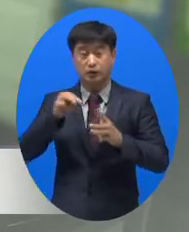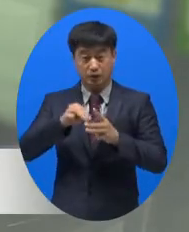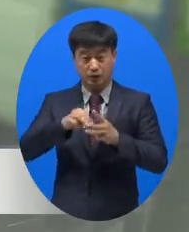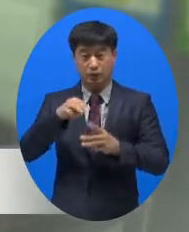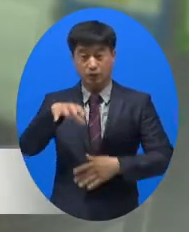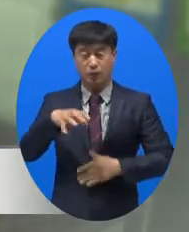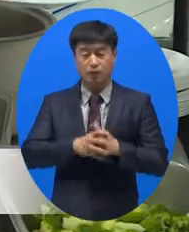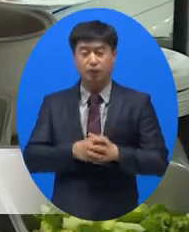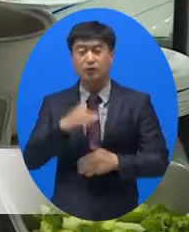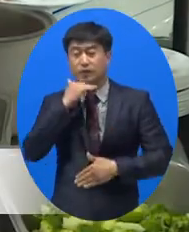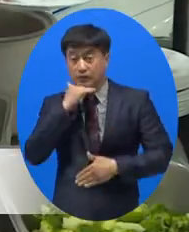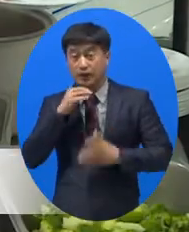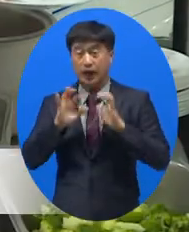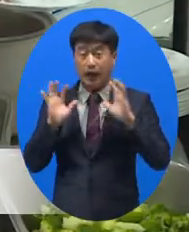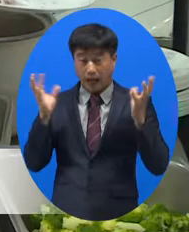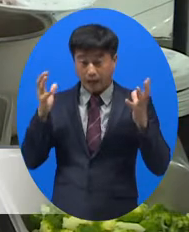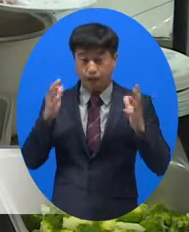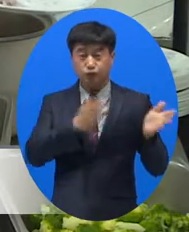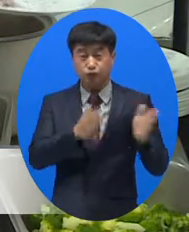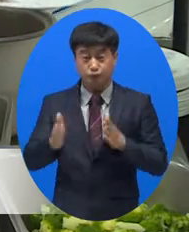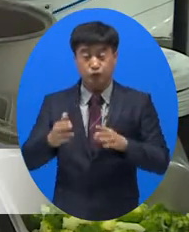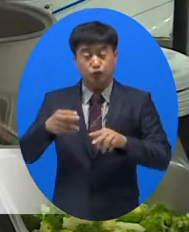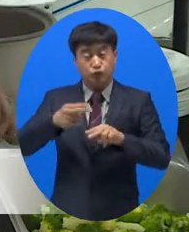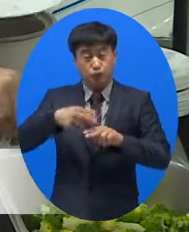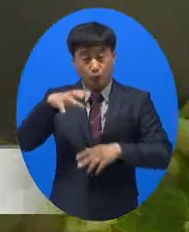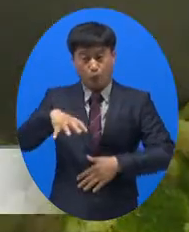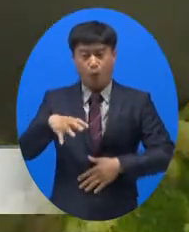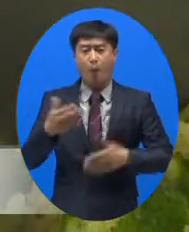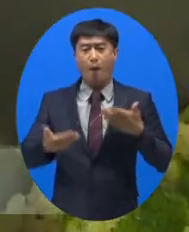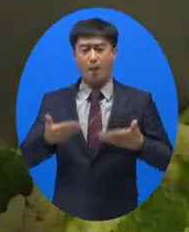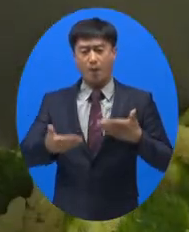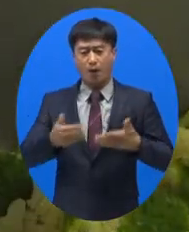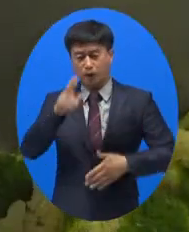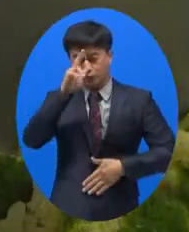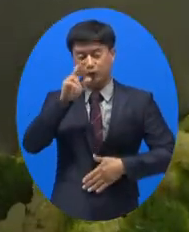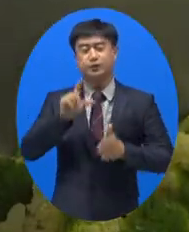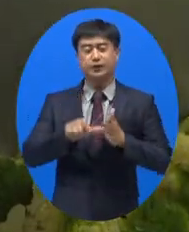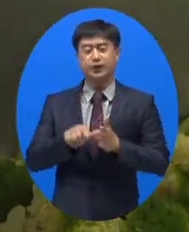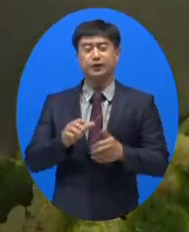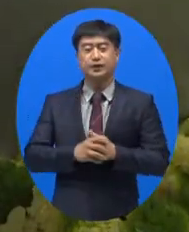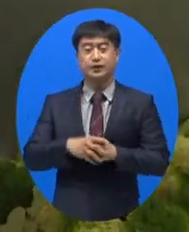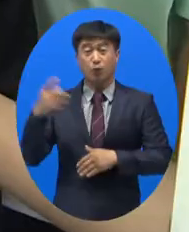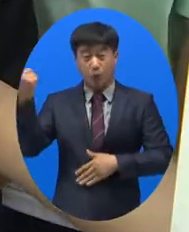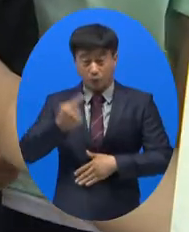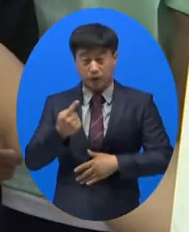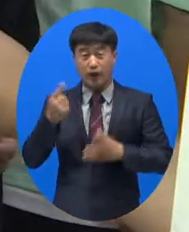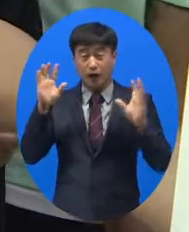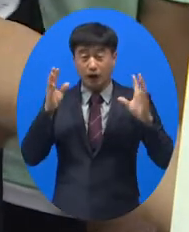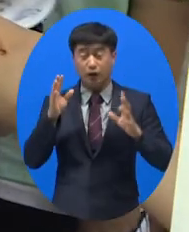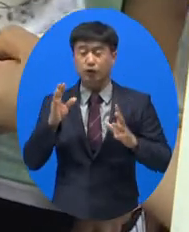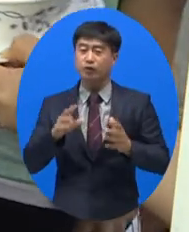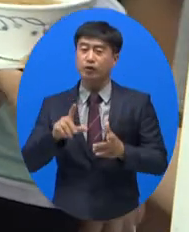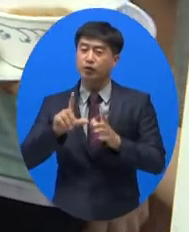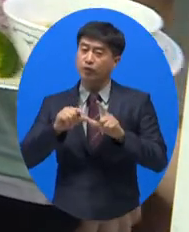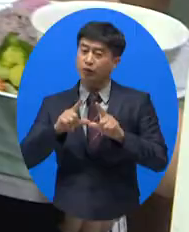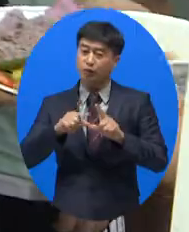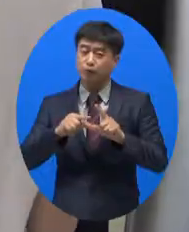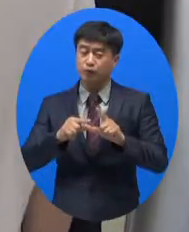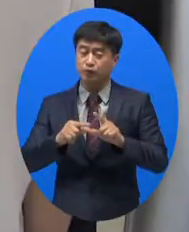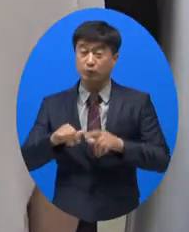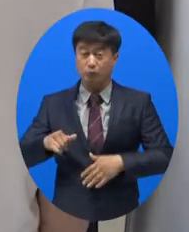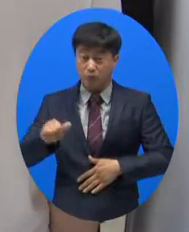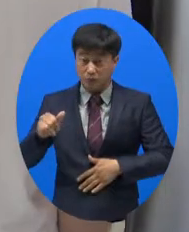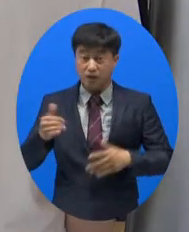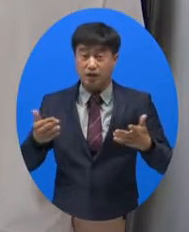수원의 지역 아동센터. 기다리는 아이들도 준비하는 주방도 분주한 점심시간. 이곳에 오는 아이들은 주로